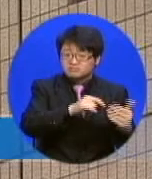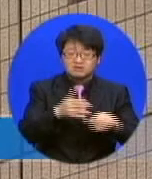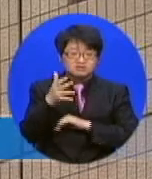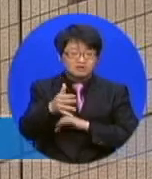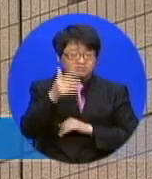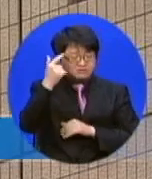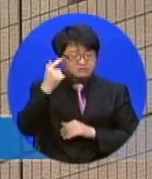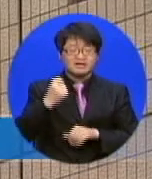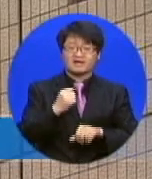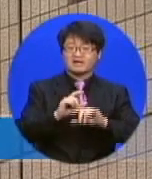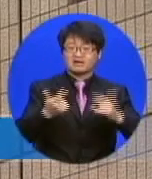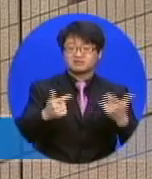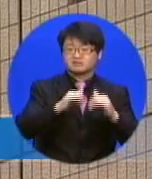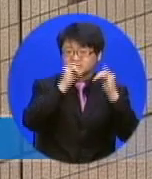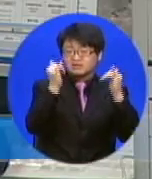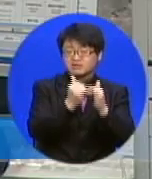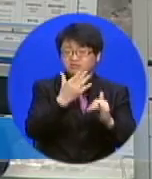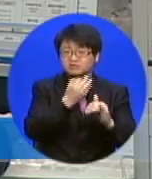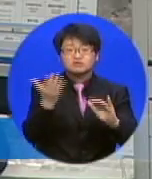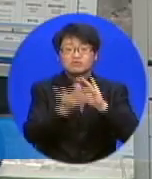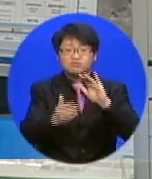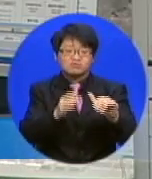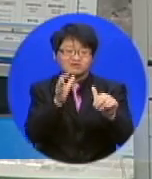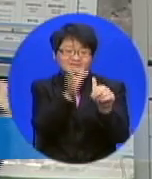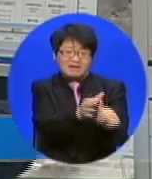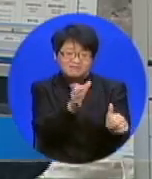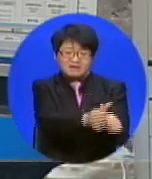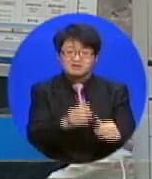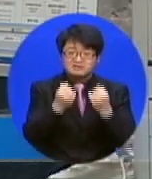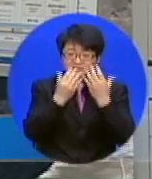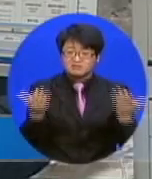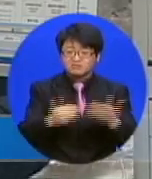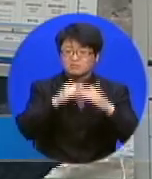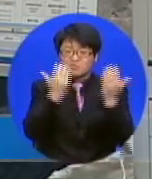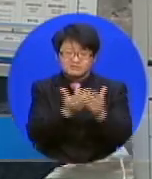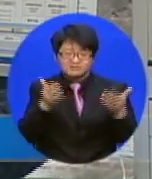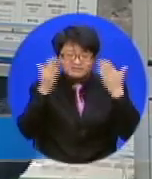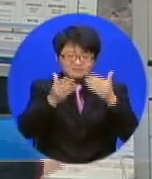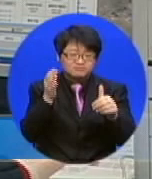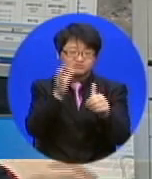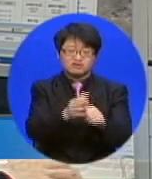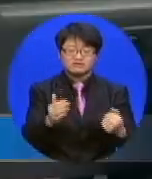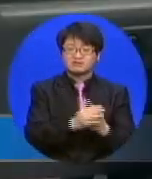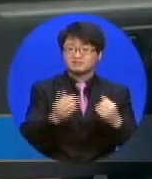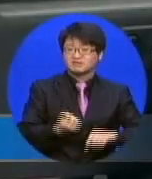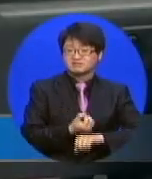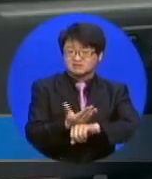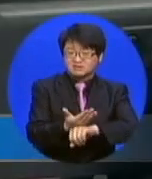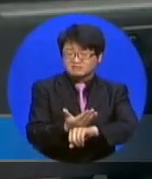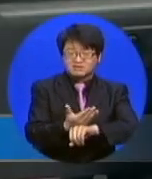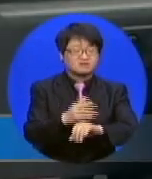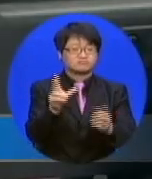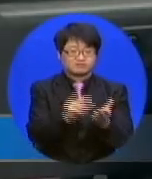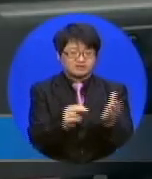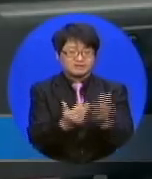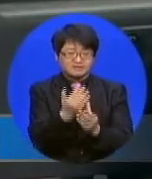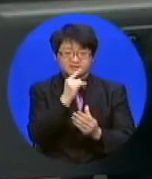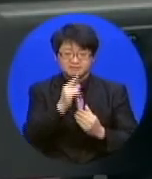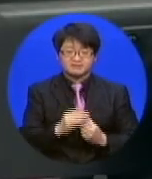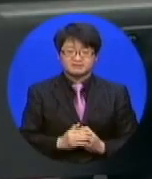진단 없이 사회복지 공무원에게 쏟아지고 있으며 신규 복지 사업들까지 집중되면서 사회복지 전달 체계에 균열이 생겼다는